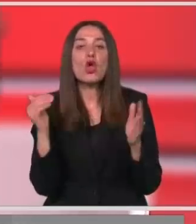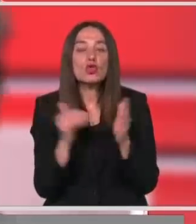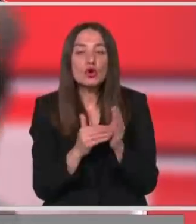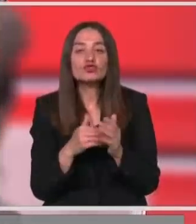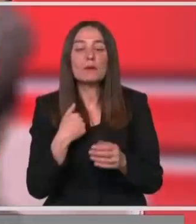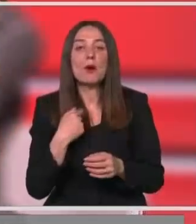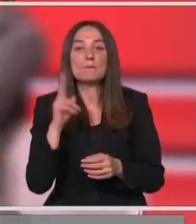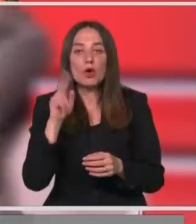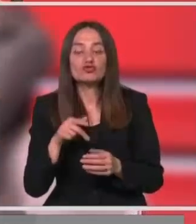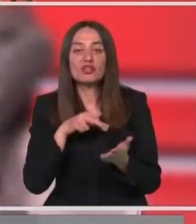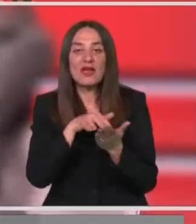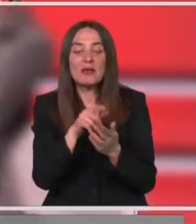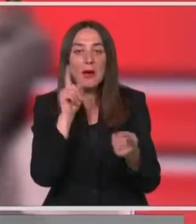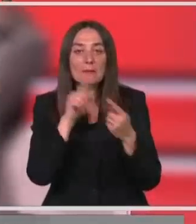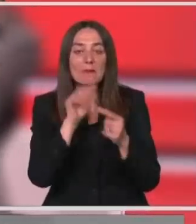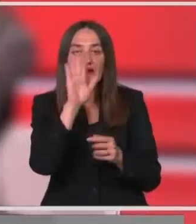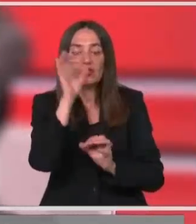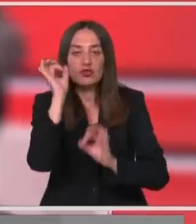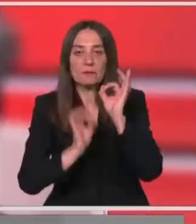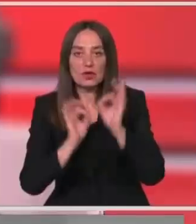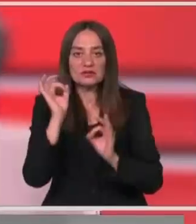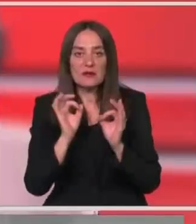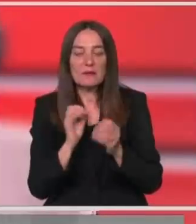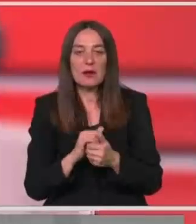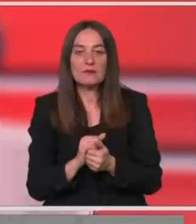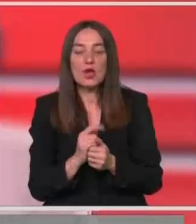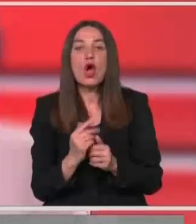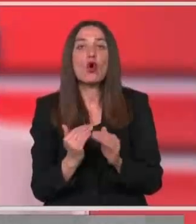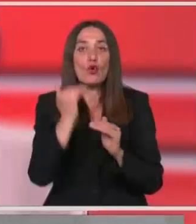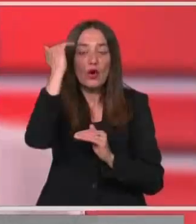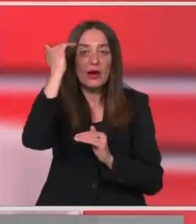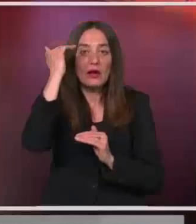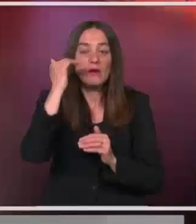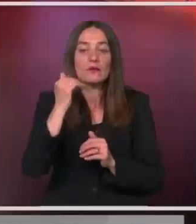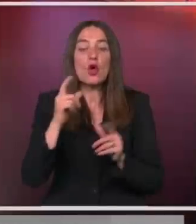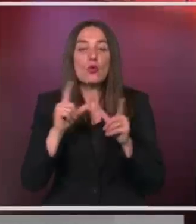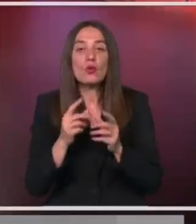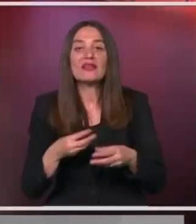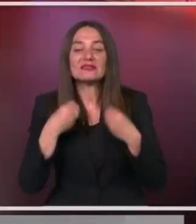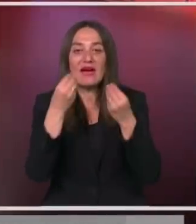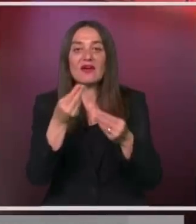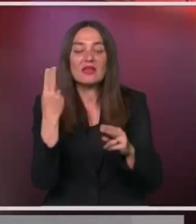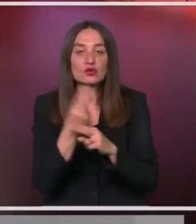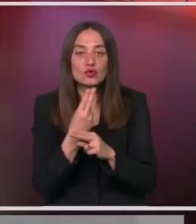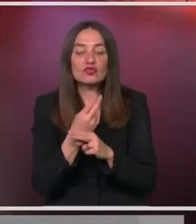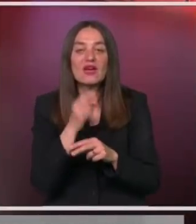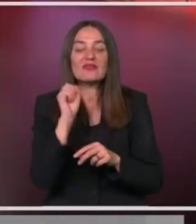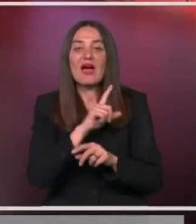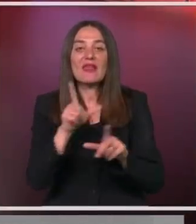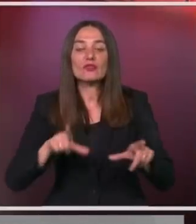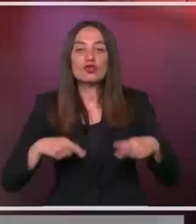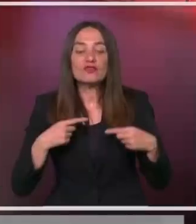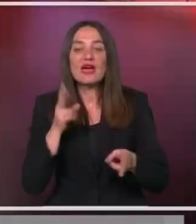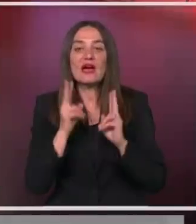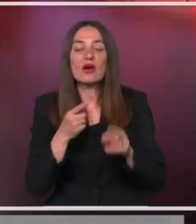ćemo moći da idemo prema vašim procenama gore u davanju države, a da ne doživimo, kako